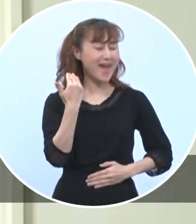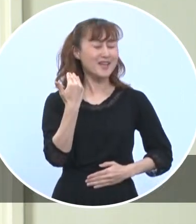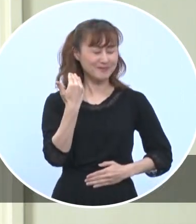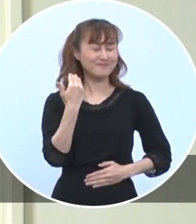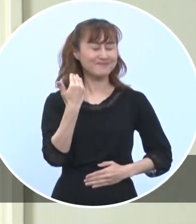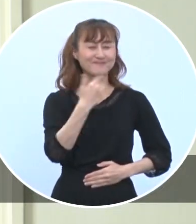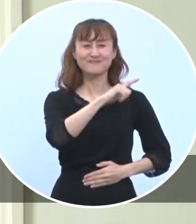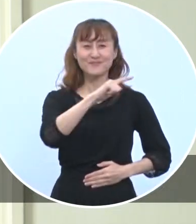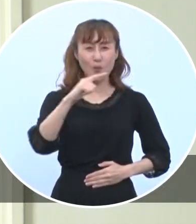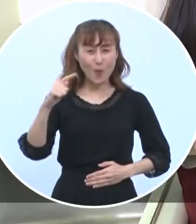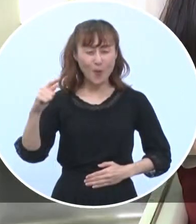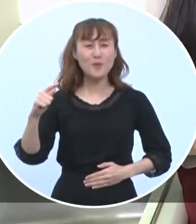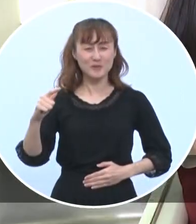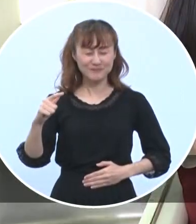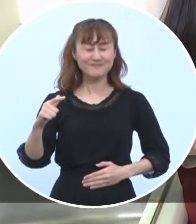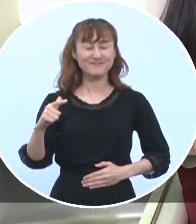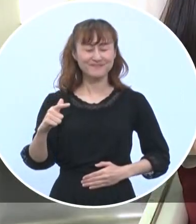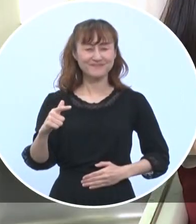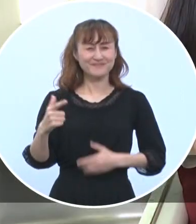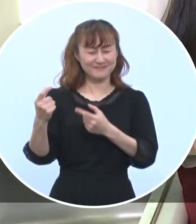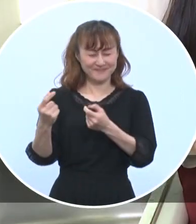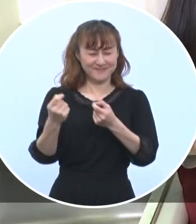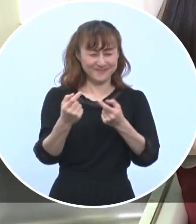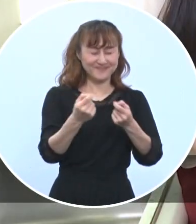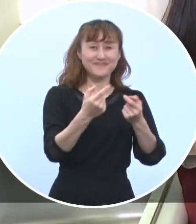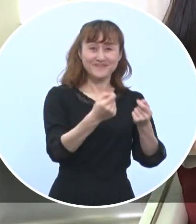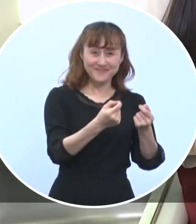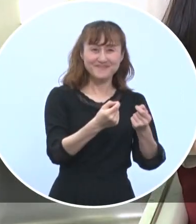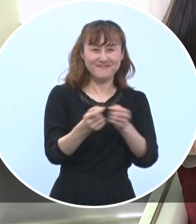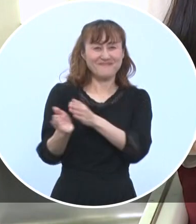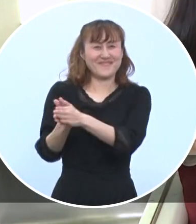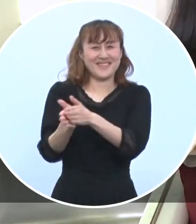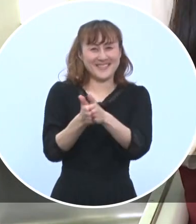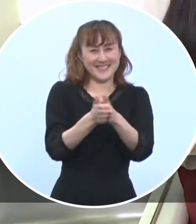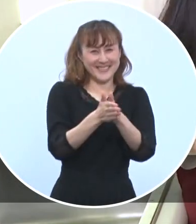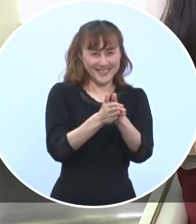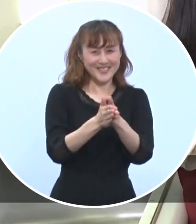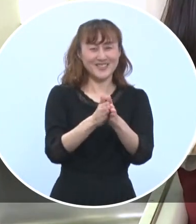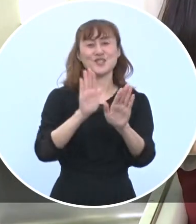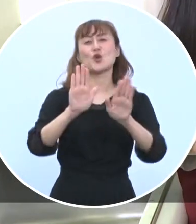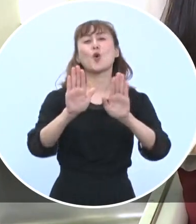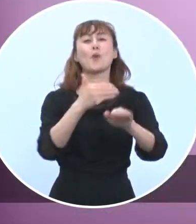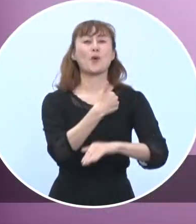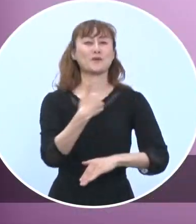いということで、こまめに手洗いをすることが予防になります。